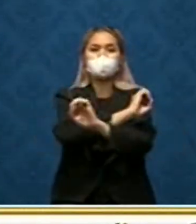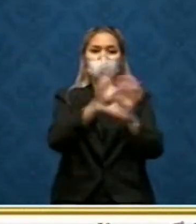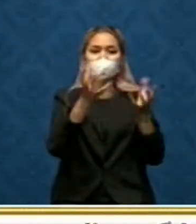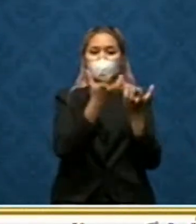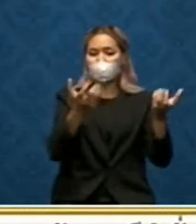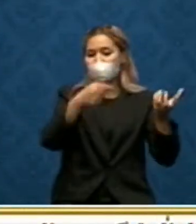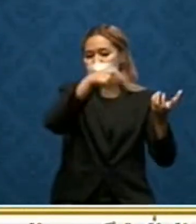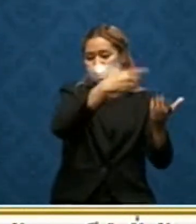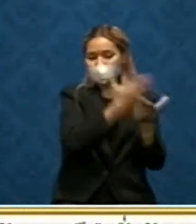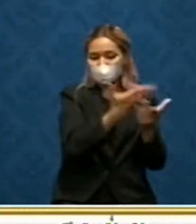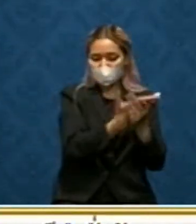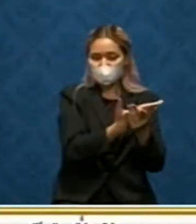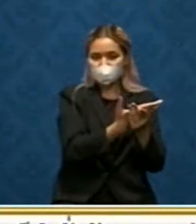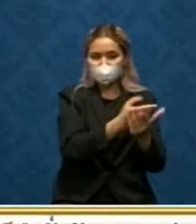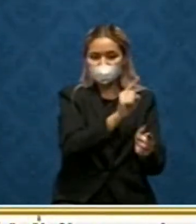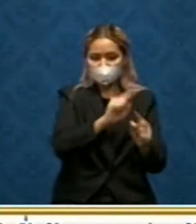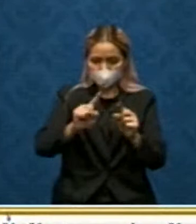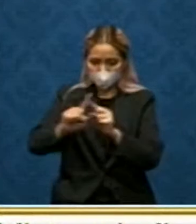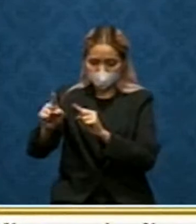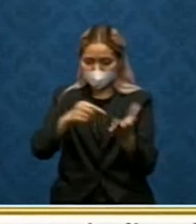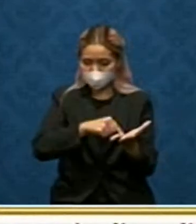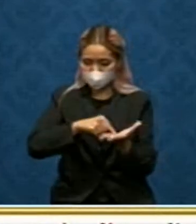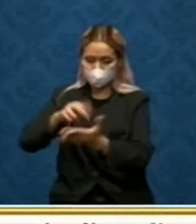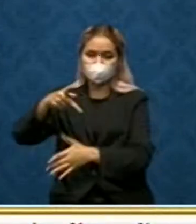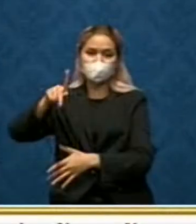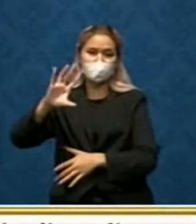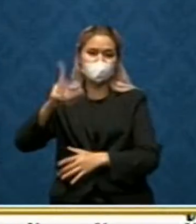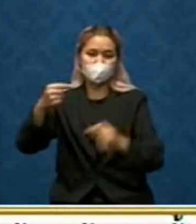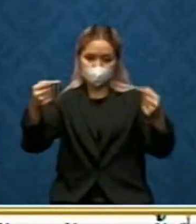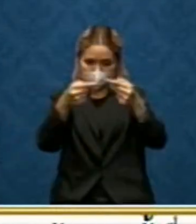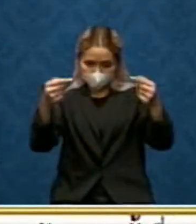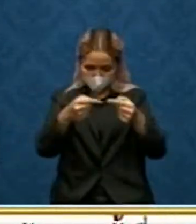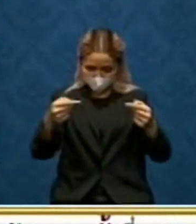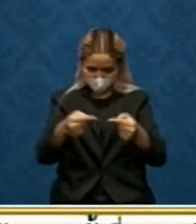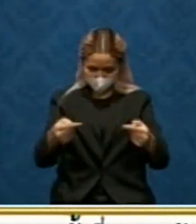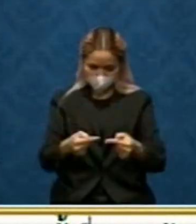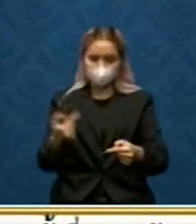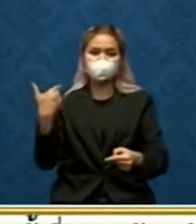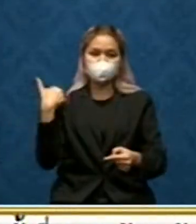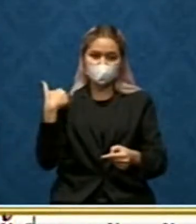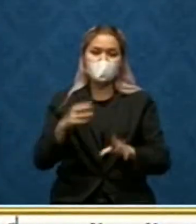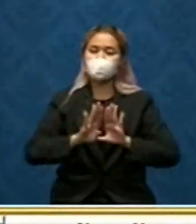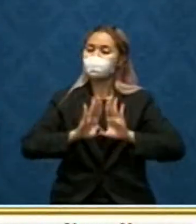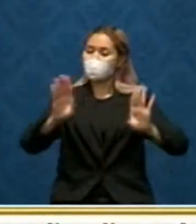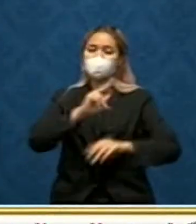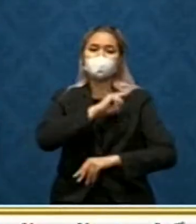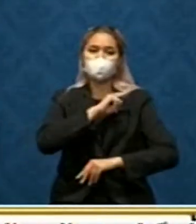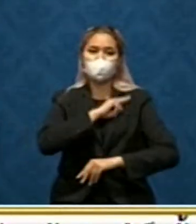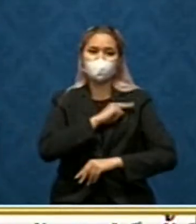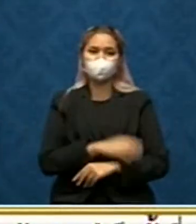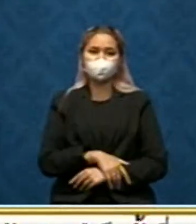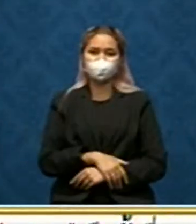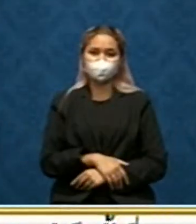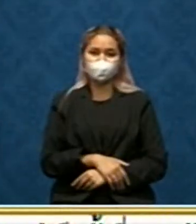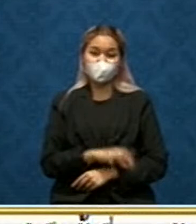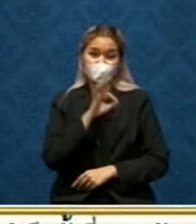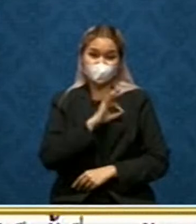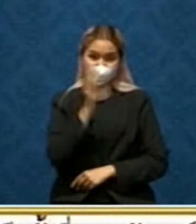บบนี้ ผมกลฝระพรศพแล้ด้วยนะ แตประพพาเขไม่กลานะผมเปิดเอง หลอมัครับ